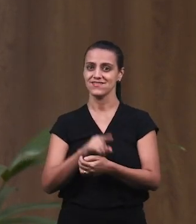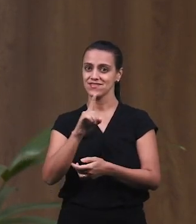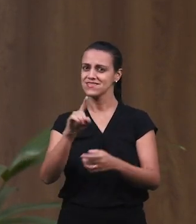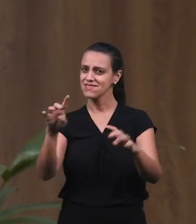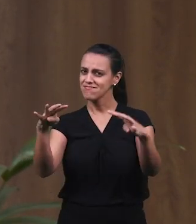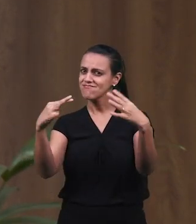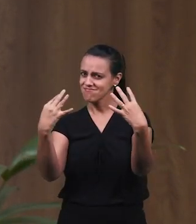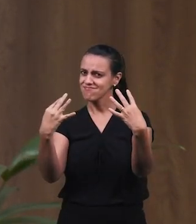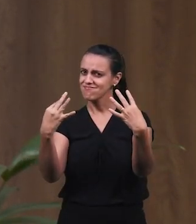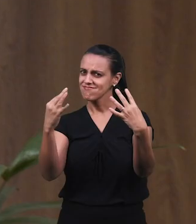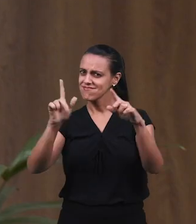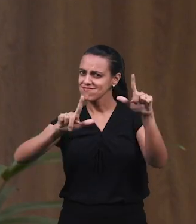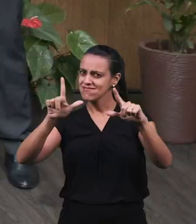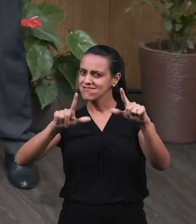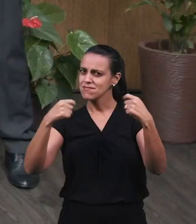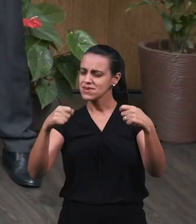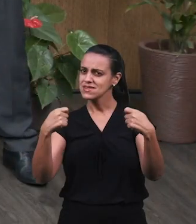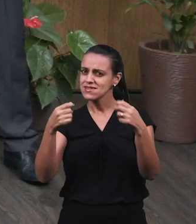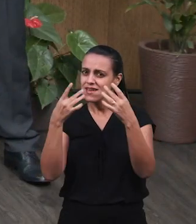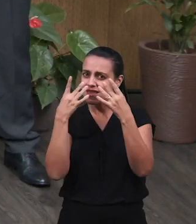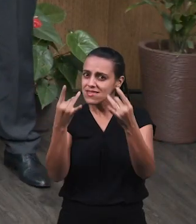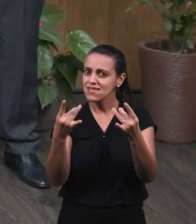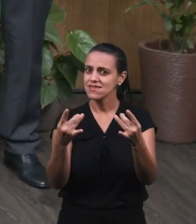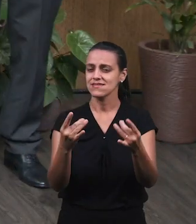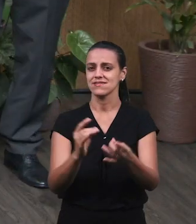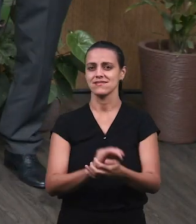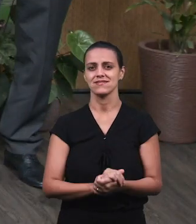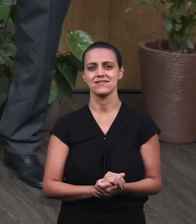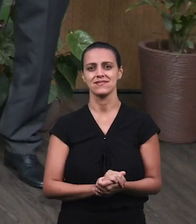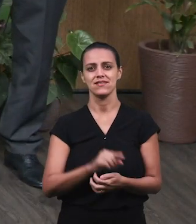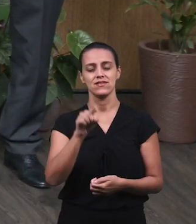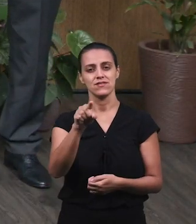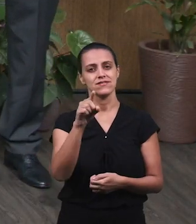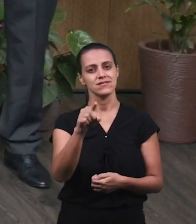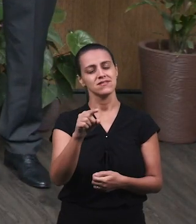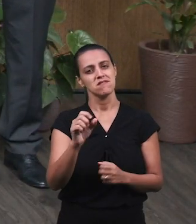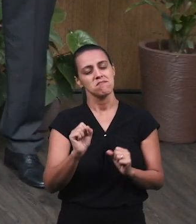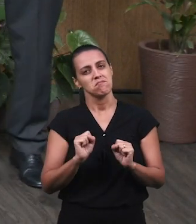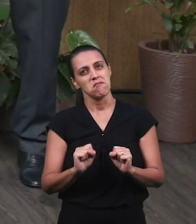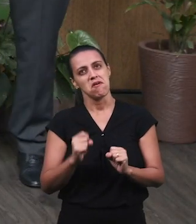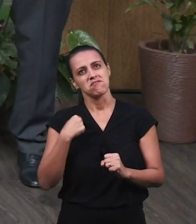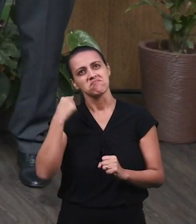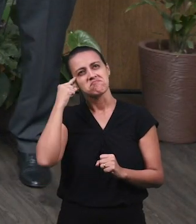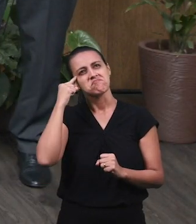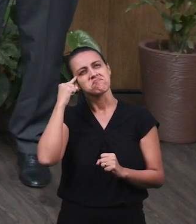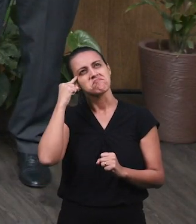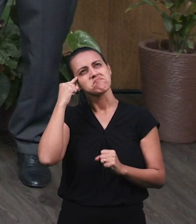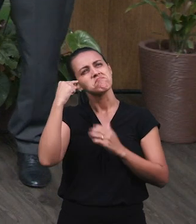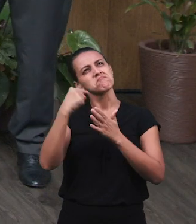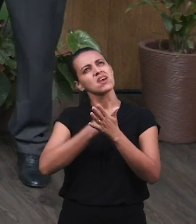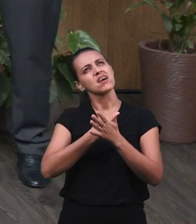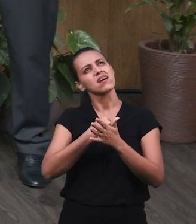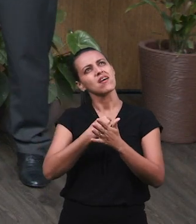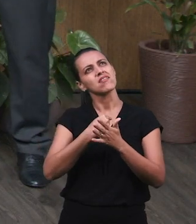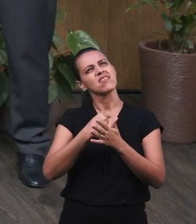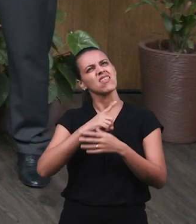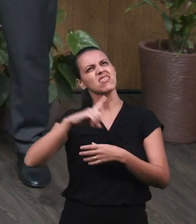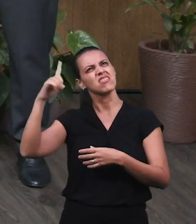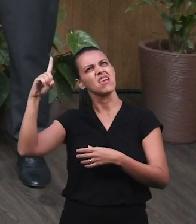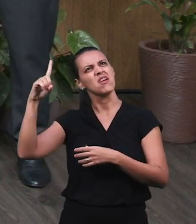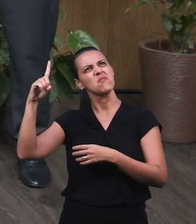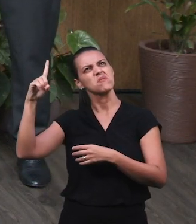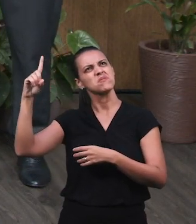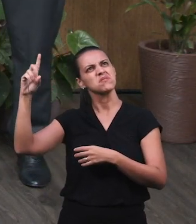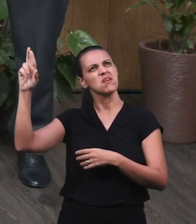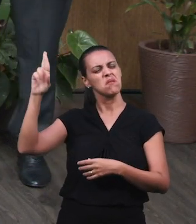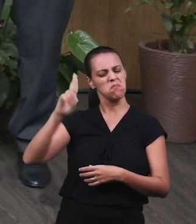ce message. En vérité, vous pouvez vous demander, Dieu a un message pour moi? Oui, il y a